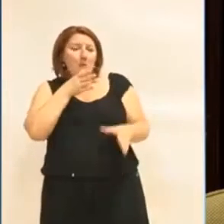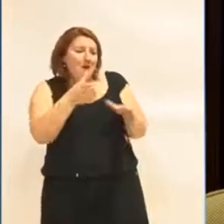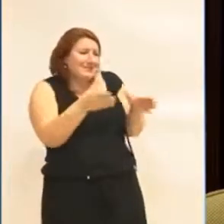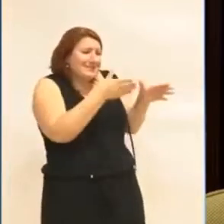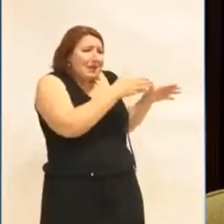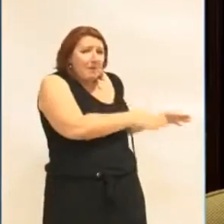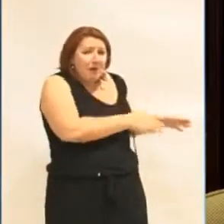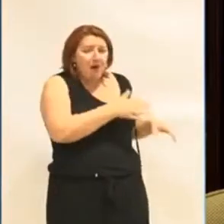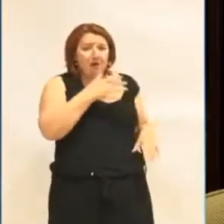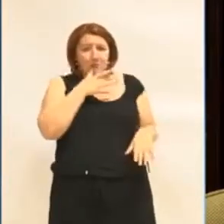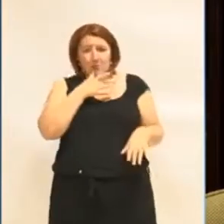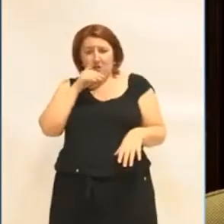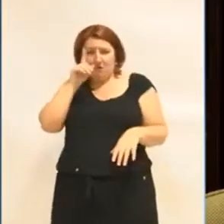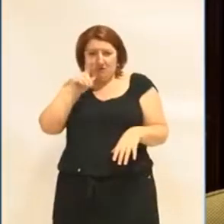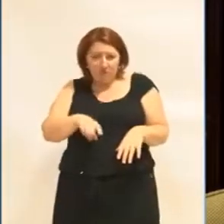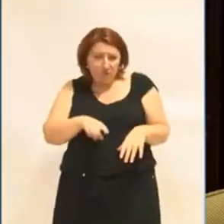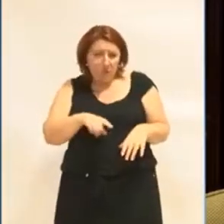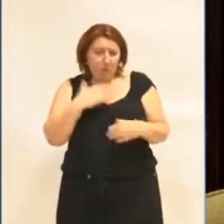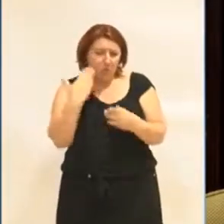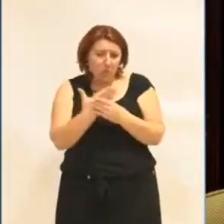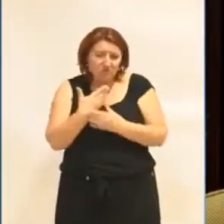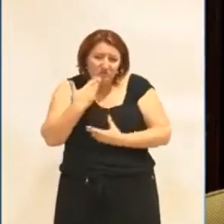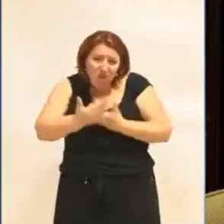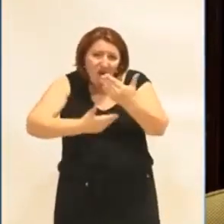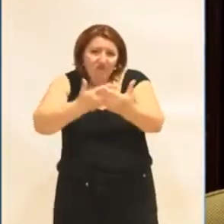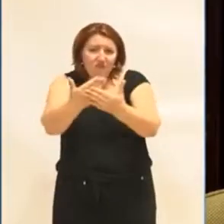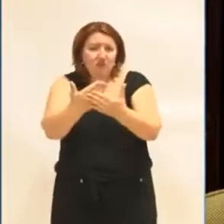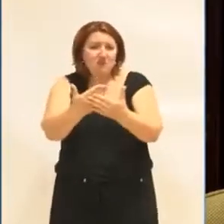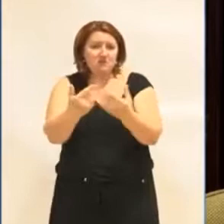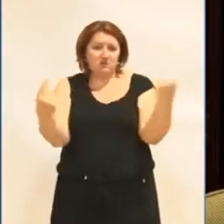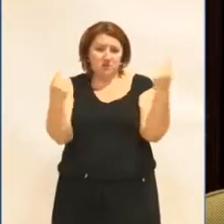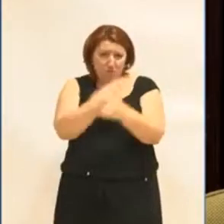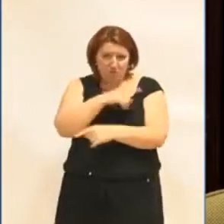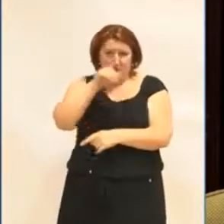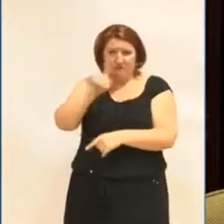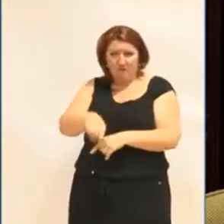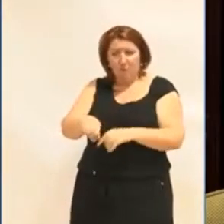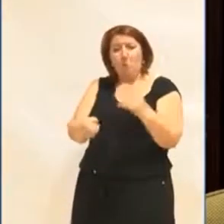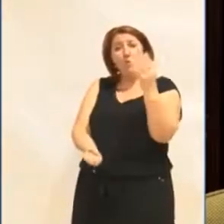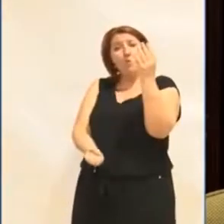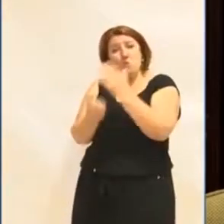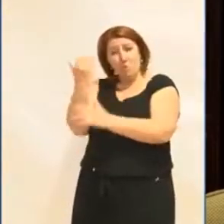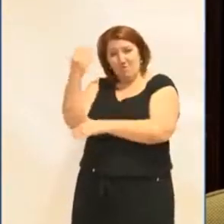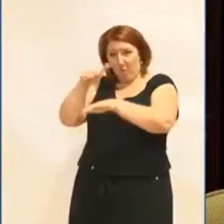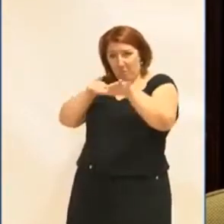part qu'on fera avancer ce dossier, c'est en renégociant globalement un nouveau scénario